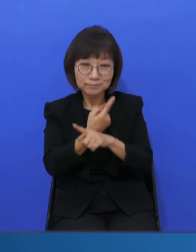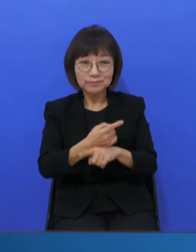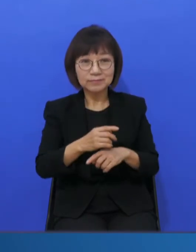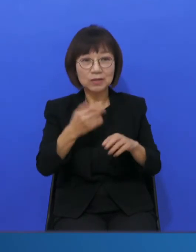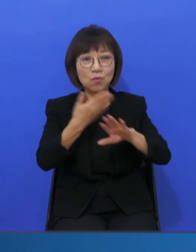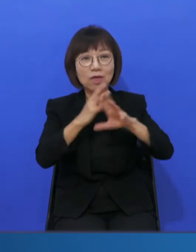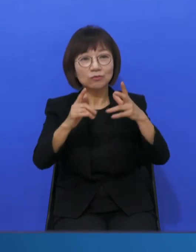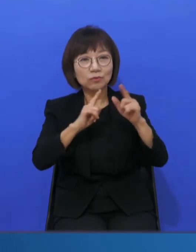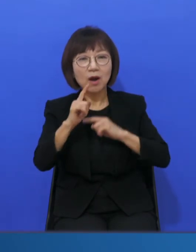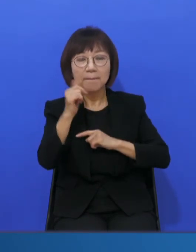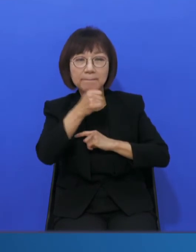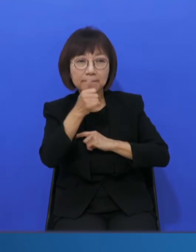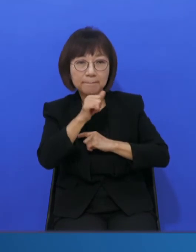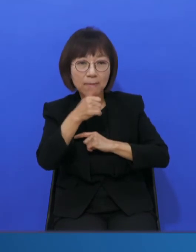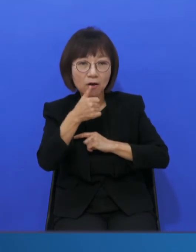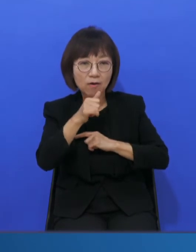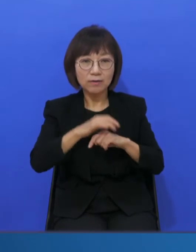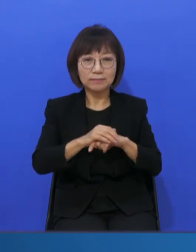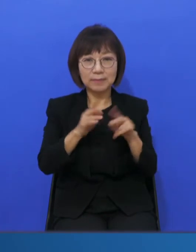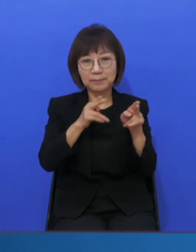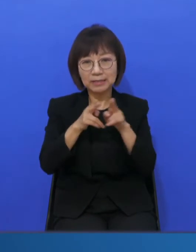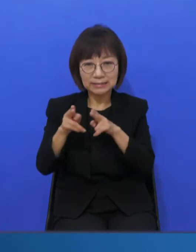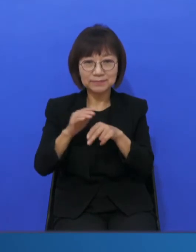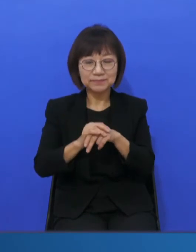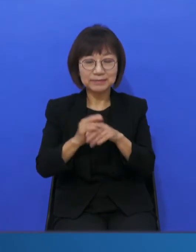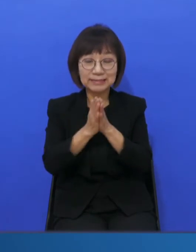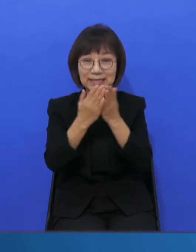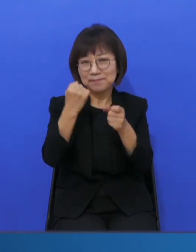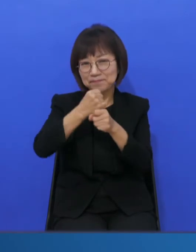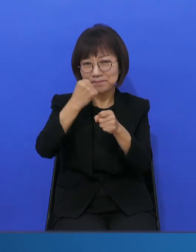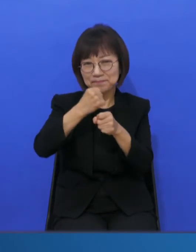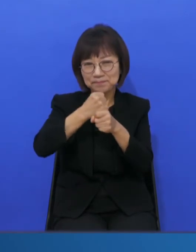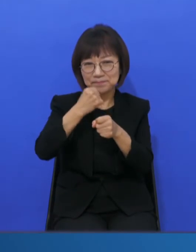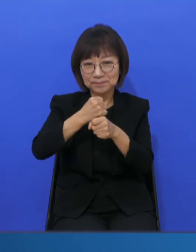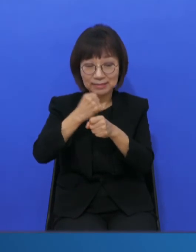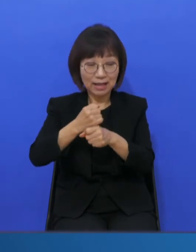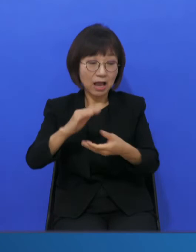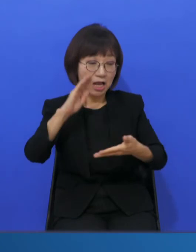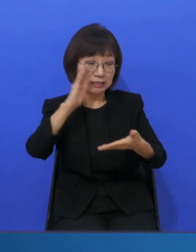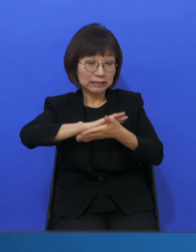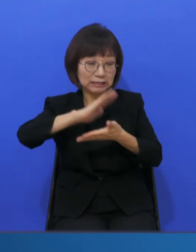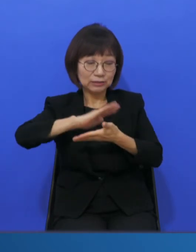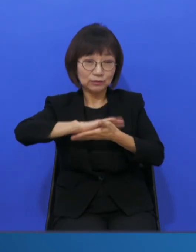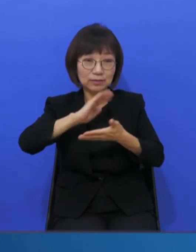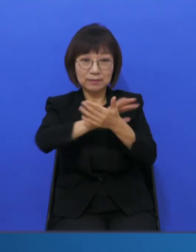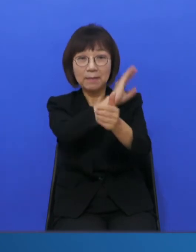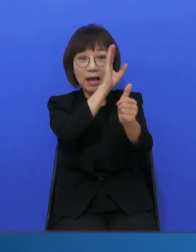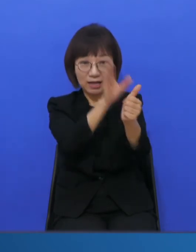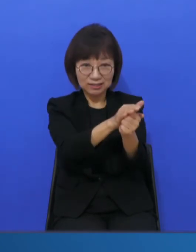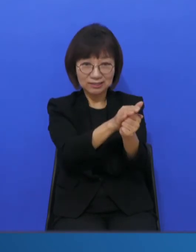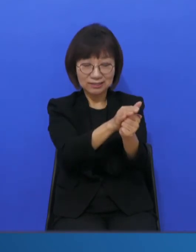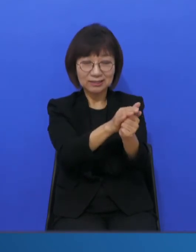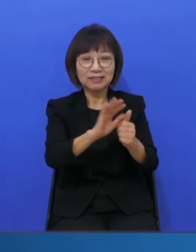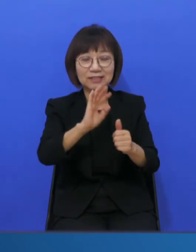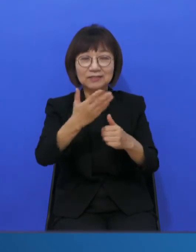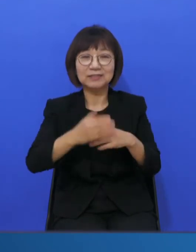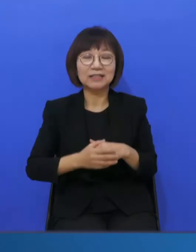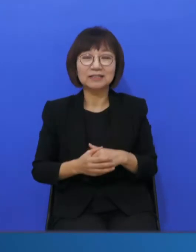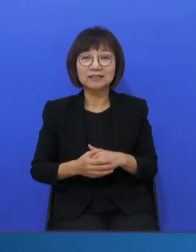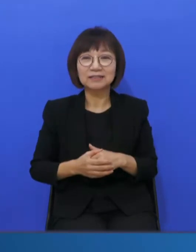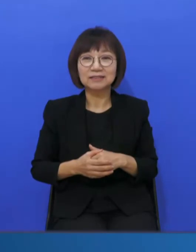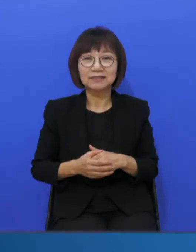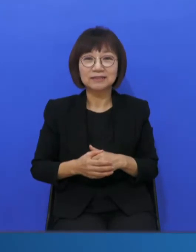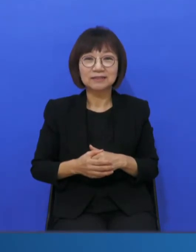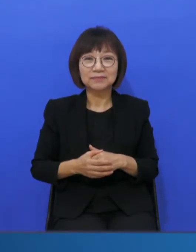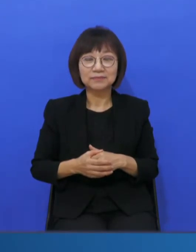번역과 다국어 편집, 그 다음에 실제적으로 책이 만들어지는 인쇄소에 들어가는 제작이 시작이 됩니다.